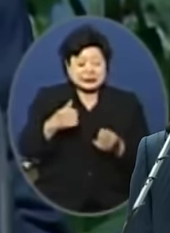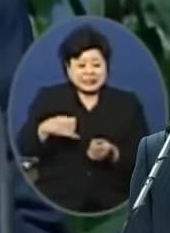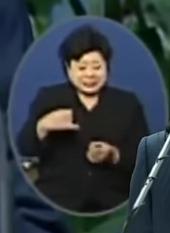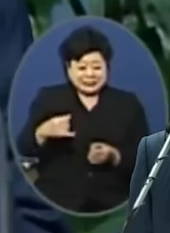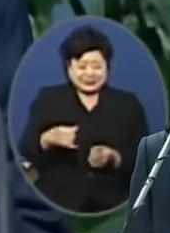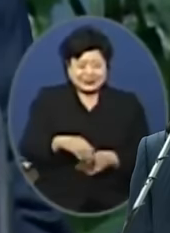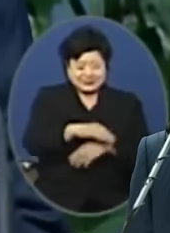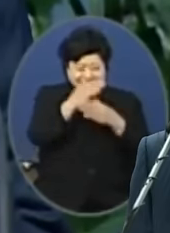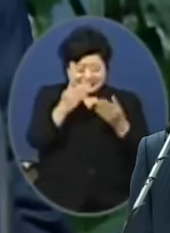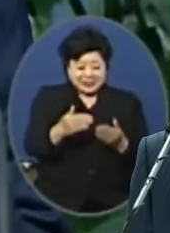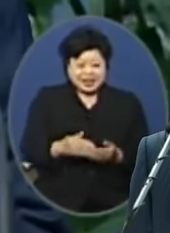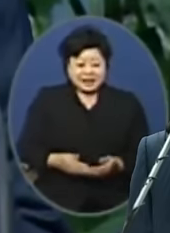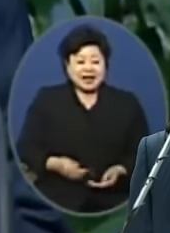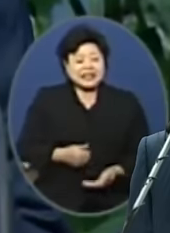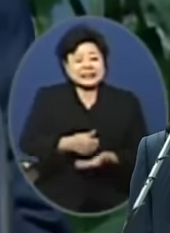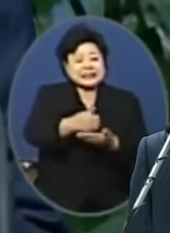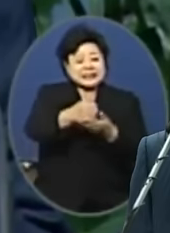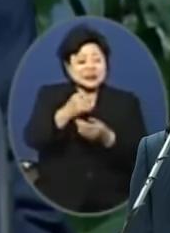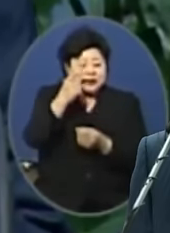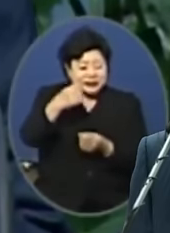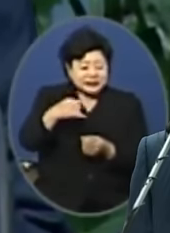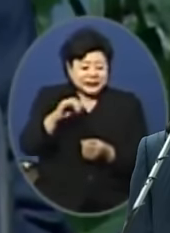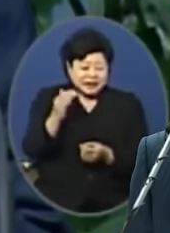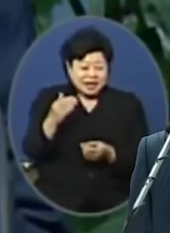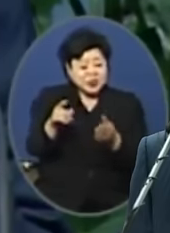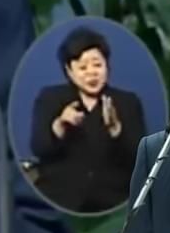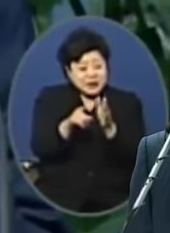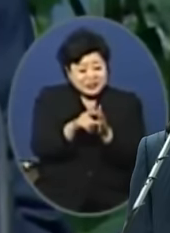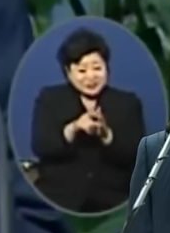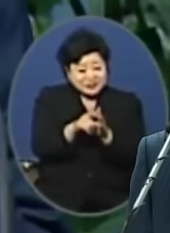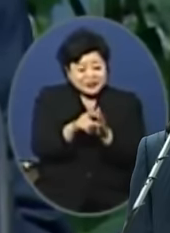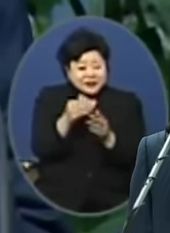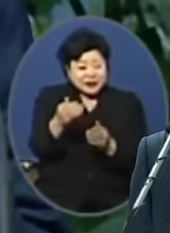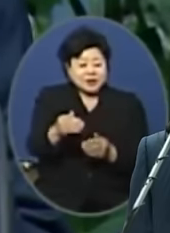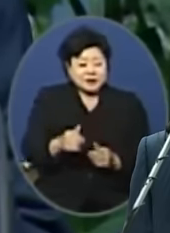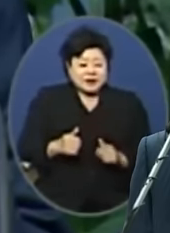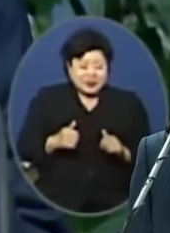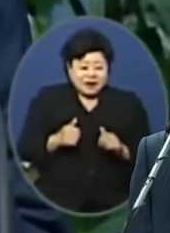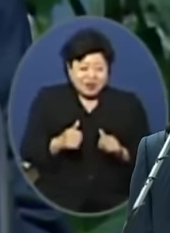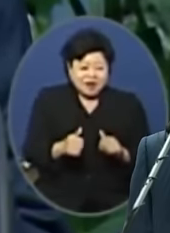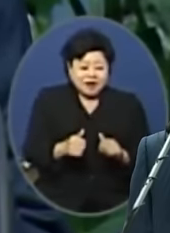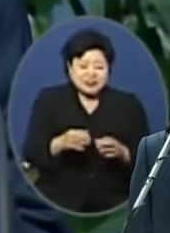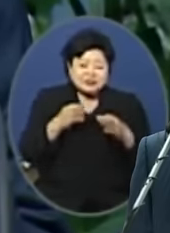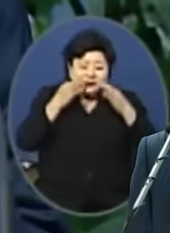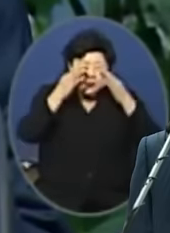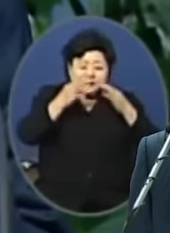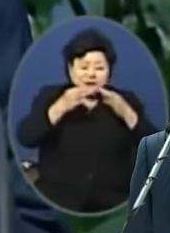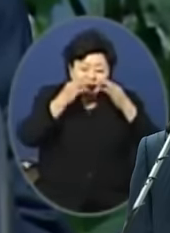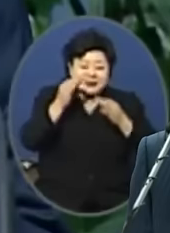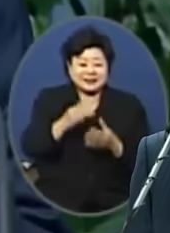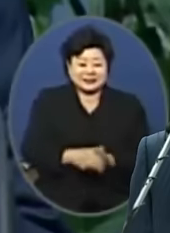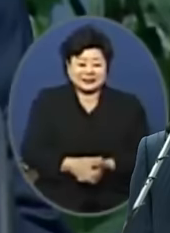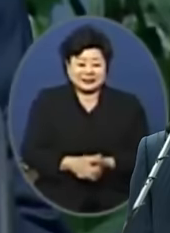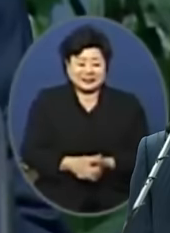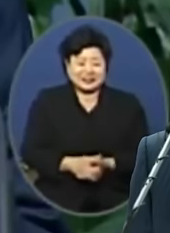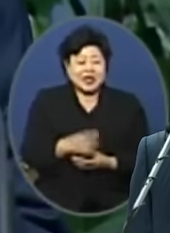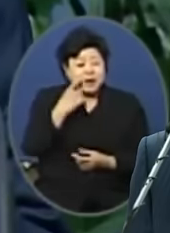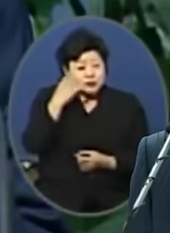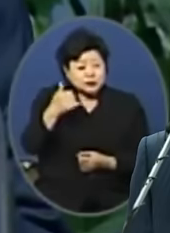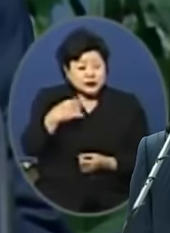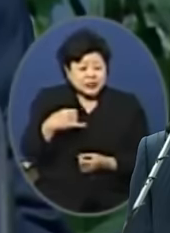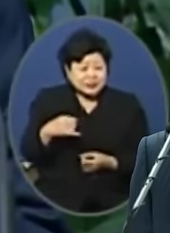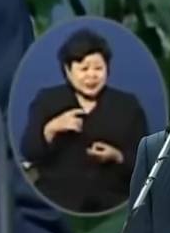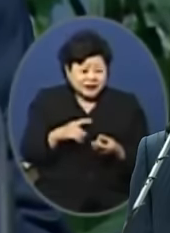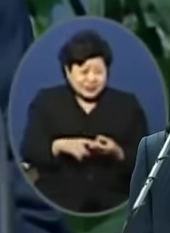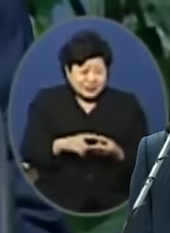자녀들을 다 격려해서 훌륭한 자녀가 되기 위해서 여러분은 열심히 애를 쓰고 힘을 써야 될 것인데 부모가